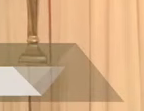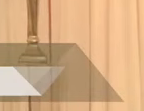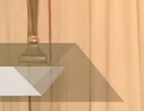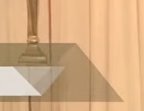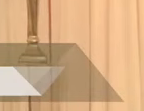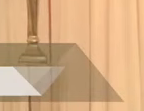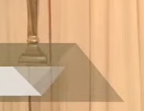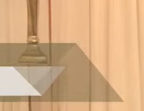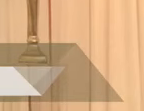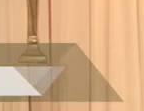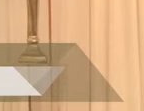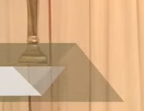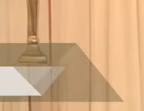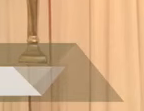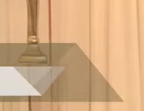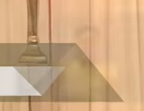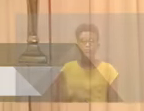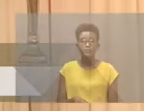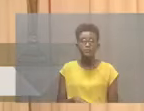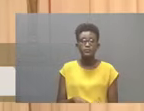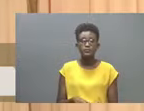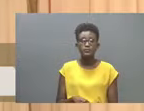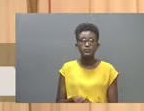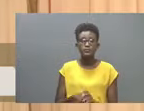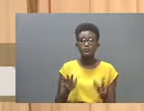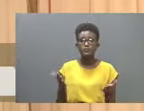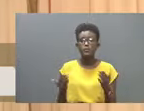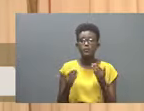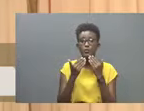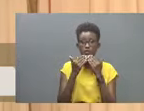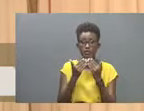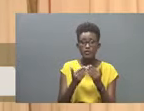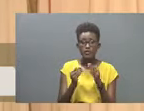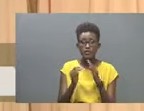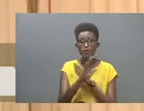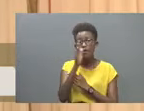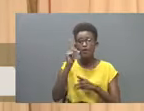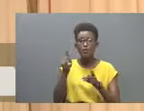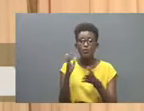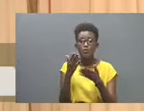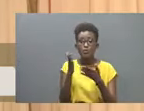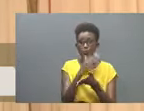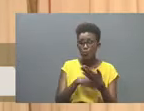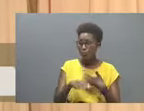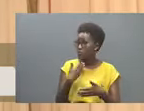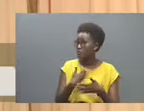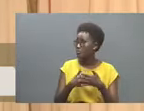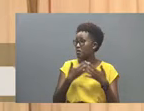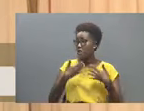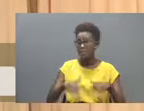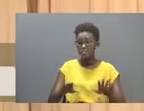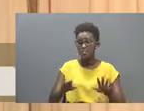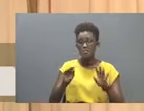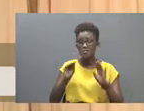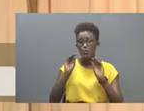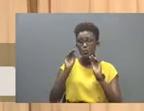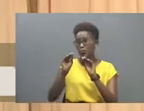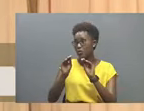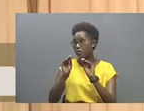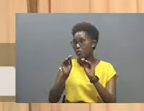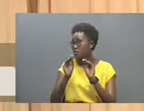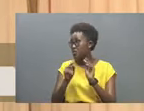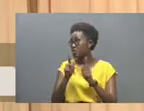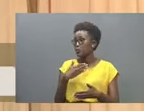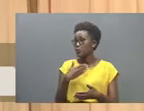l'Éternel pour la conférence Afrique Lève-toi en cours. Turashima Imana kuba amaze kwigisha abayoboye n'aba